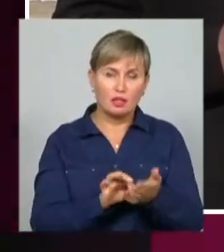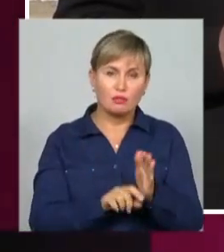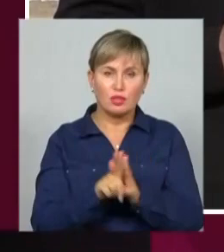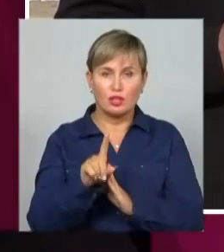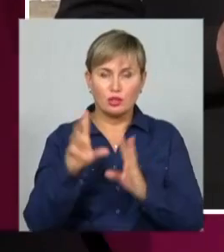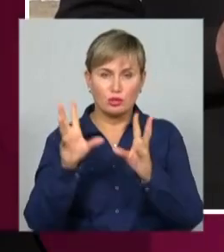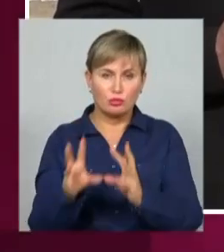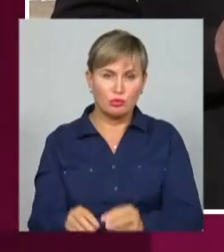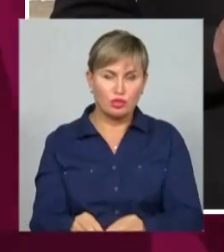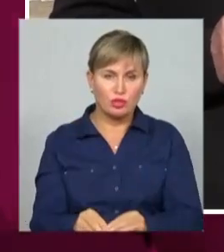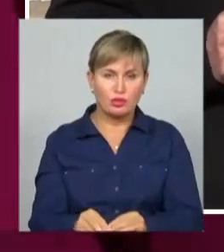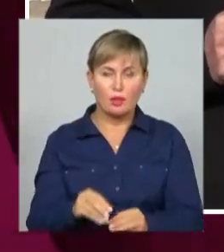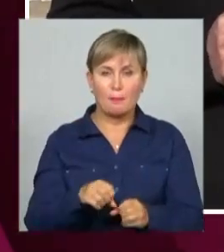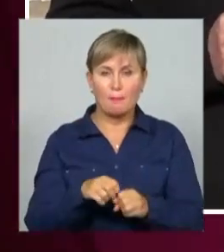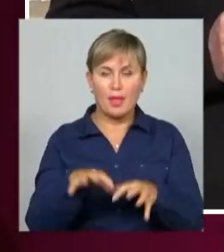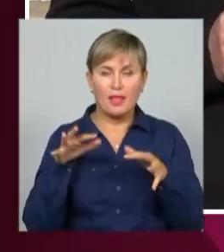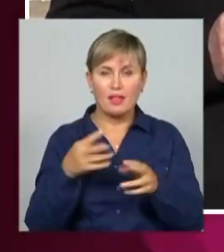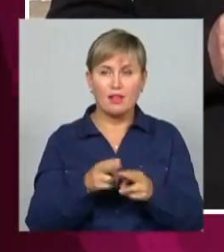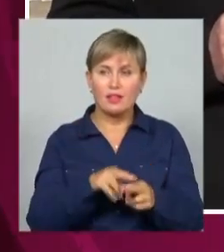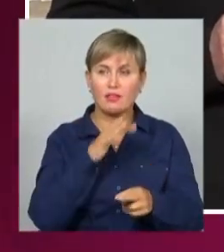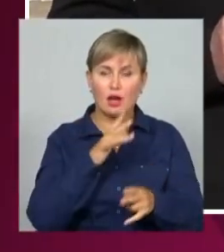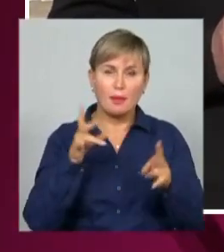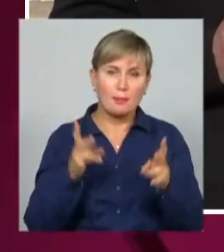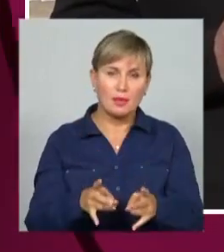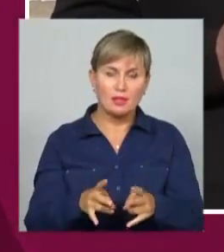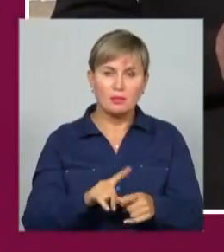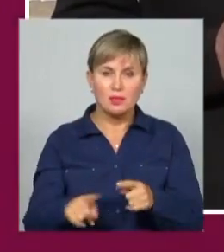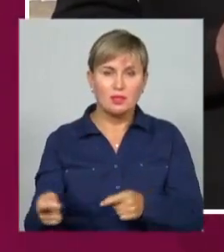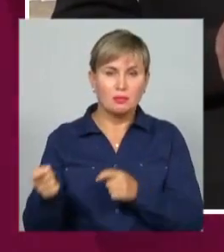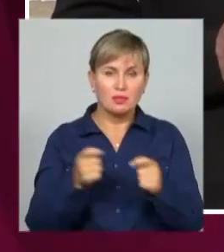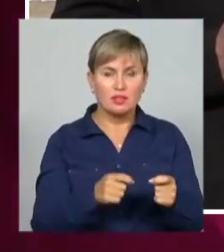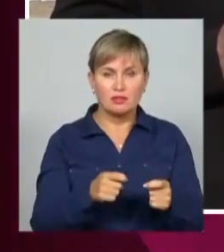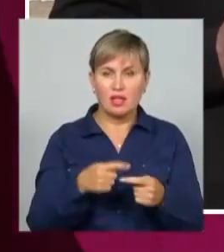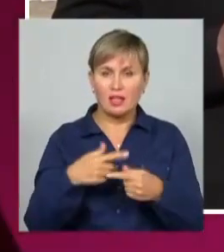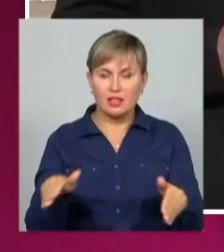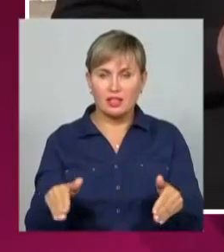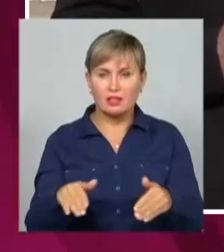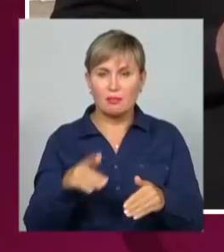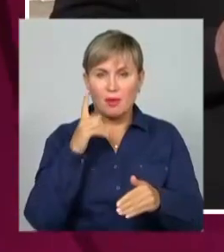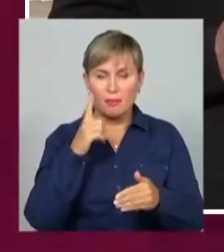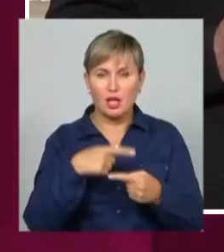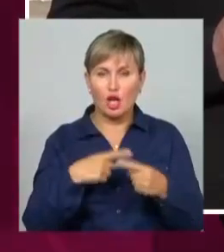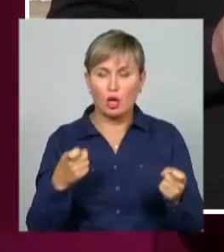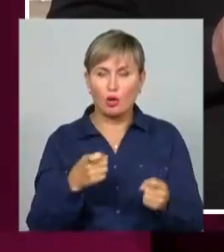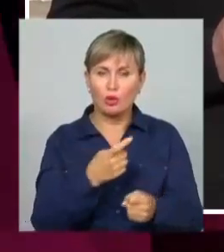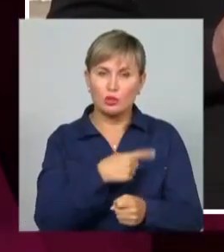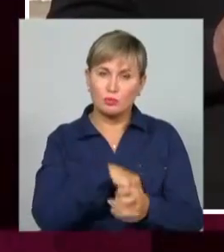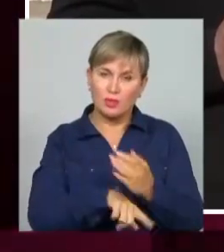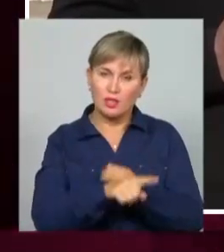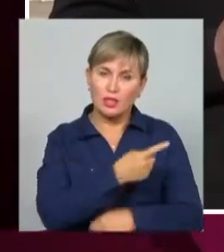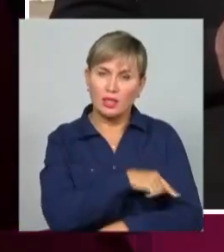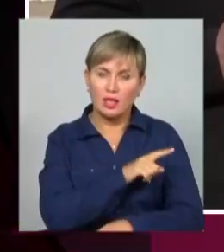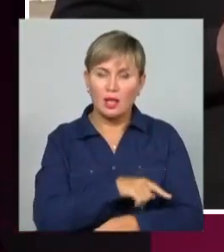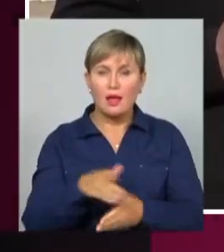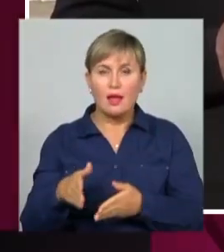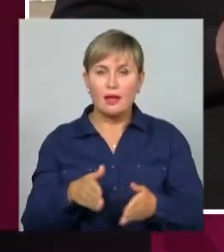начали тушить очаг возгорания пеной. В это время пострадавших экстренно доставляли в развернутые здесь мобильные госпитали. Тем временем у реки